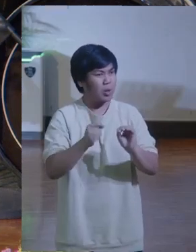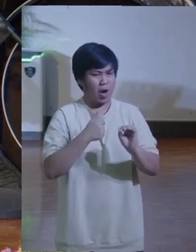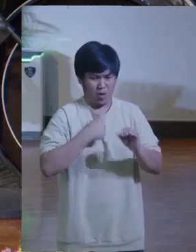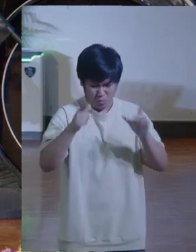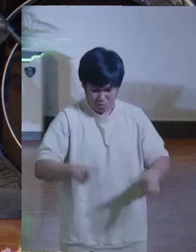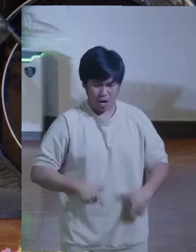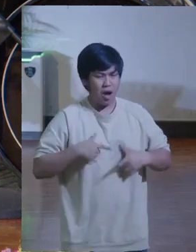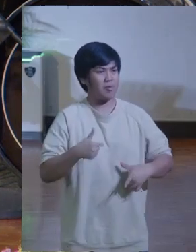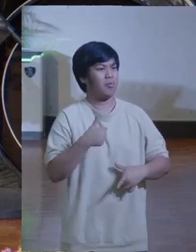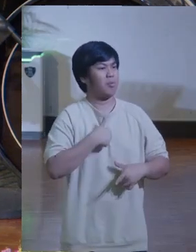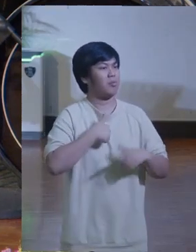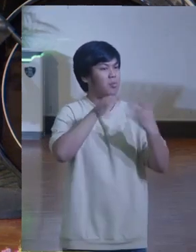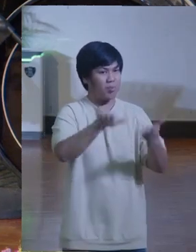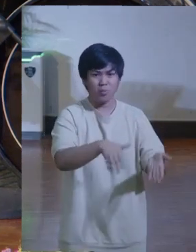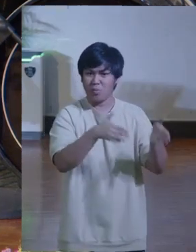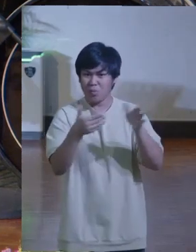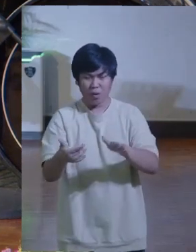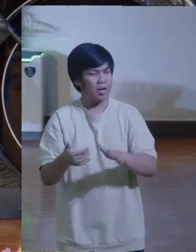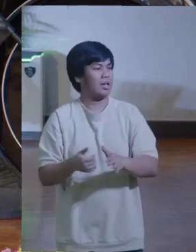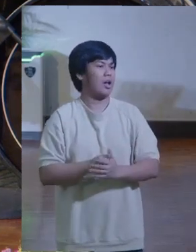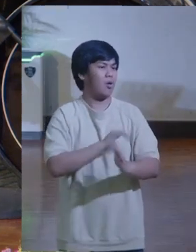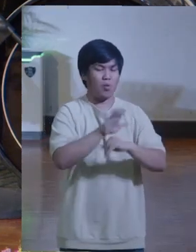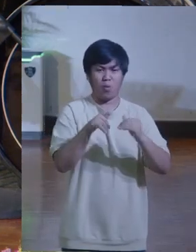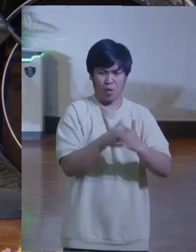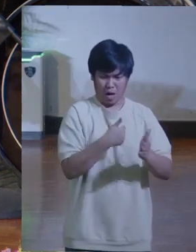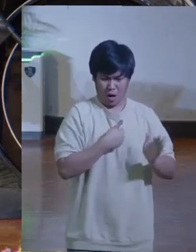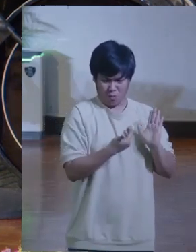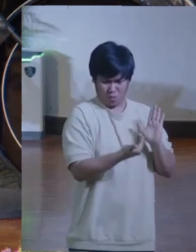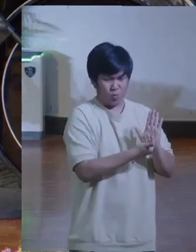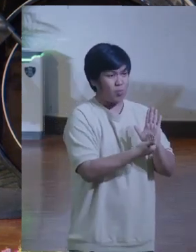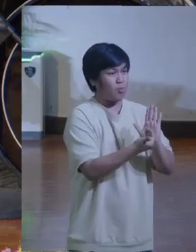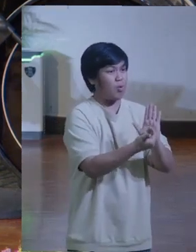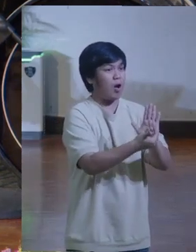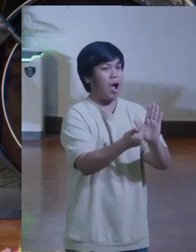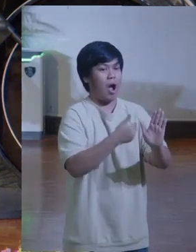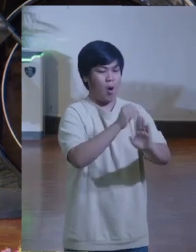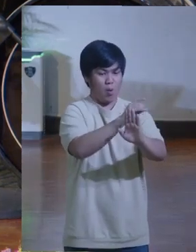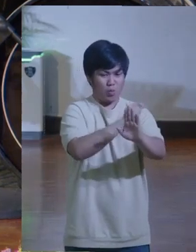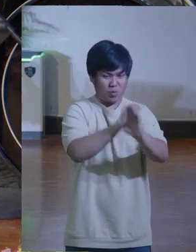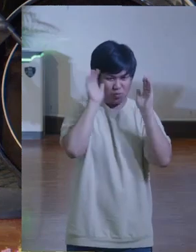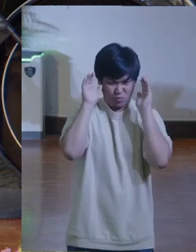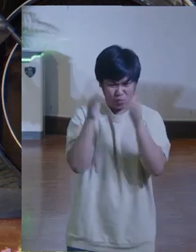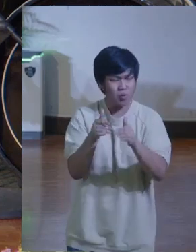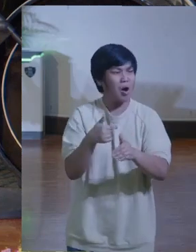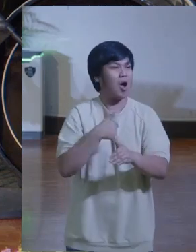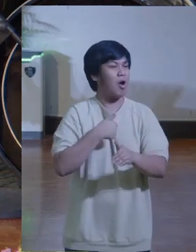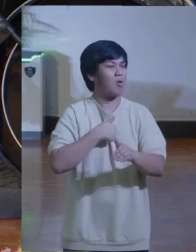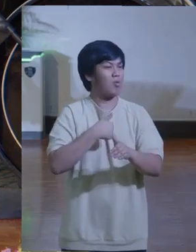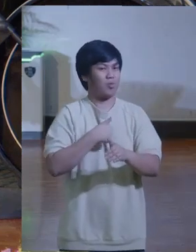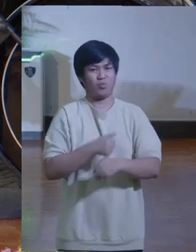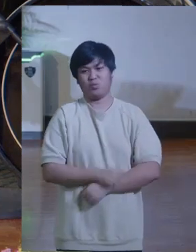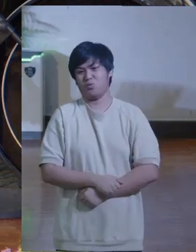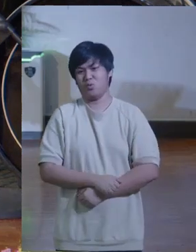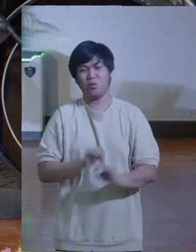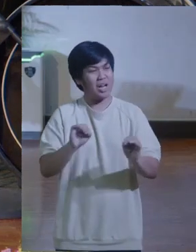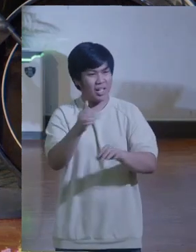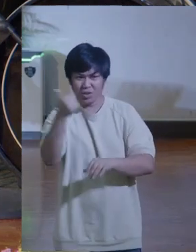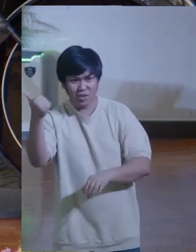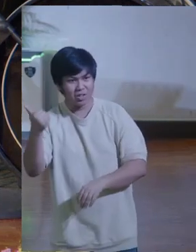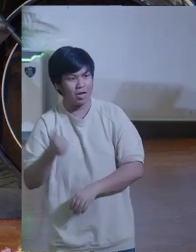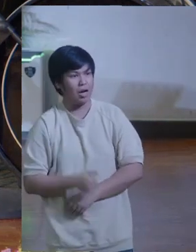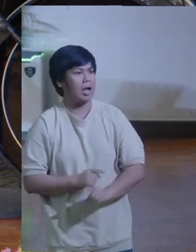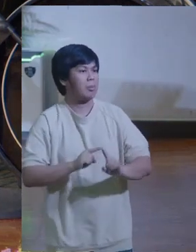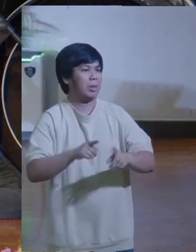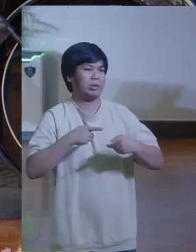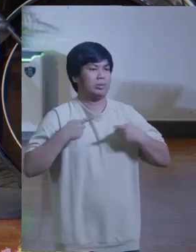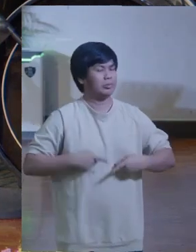sa pamamagitan ng kanyang mabubuting gawa at mapaghimalang gawa na siya nga ang Mesiyas ng Diyos. Ngunit